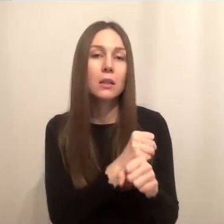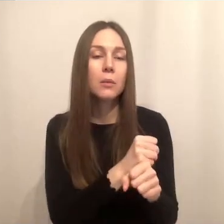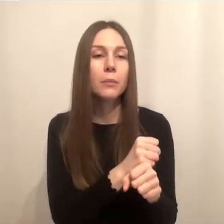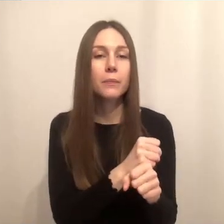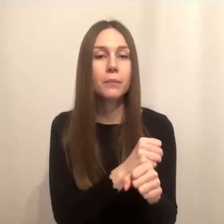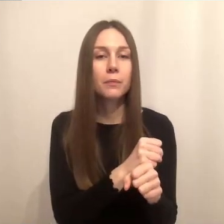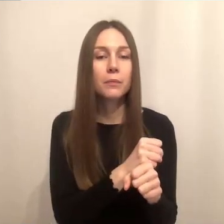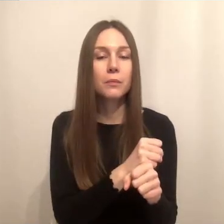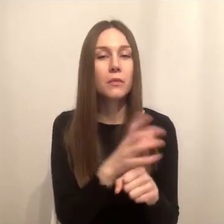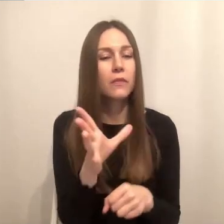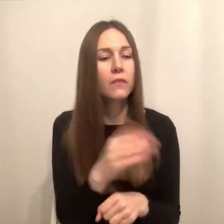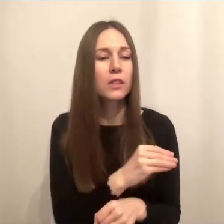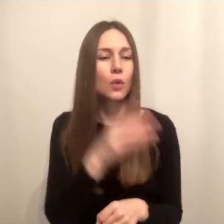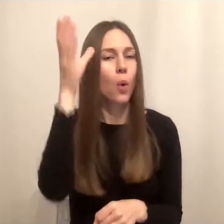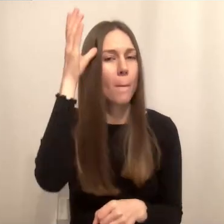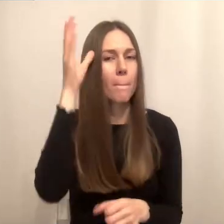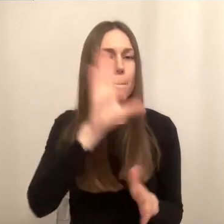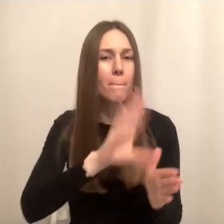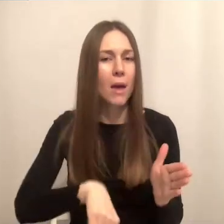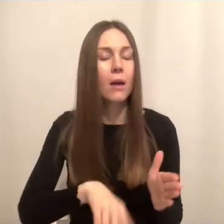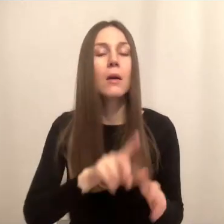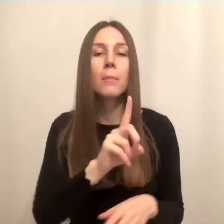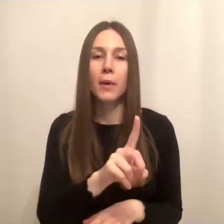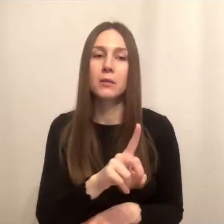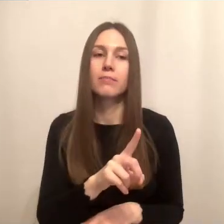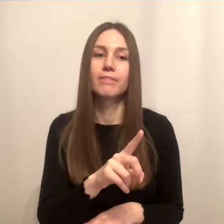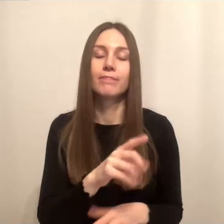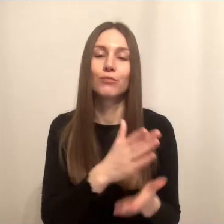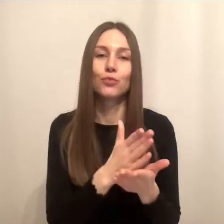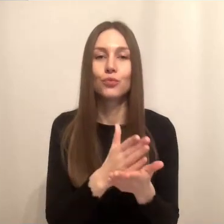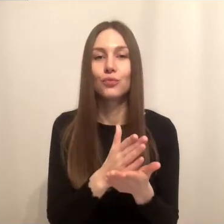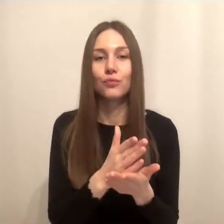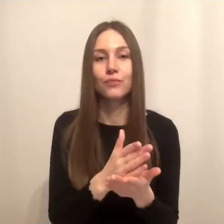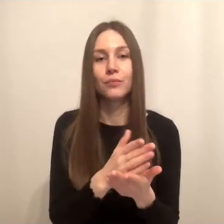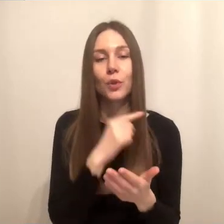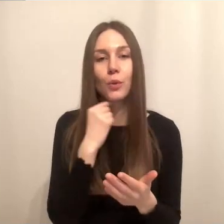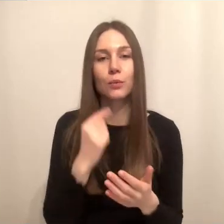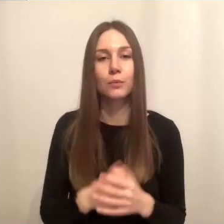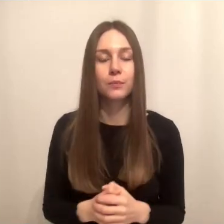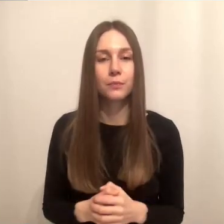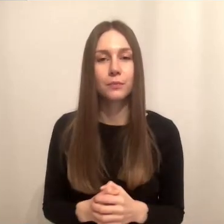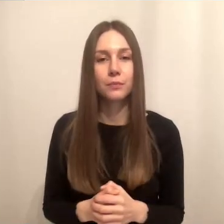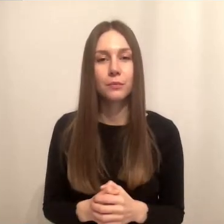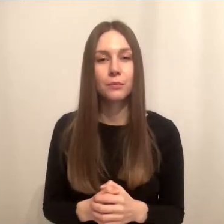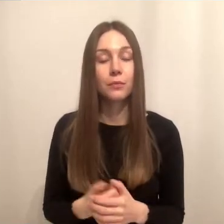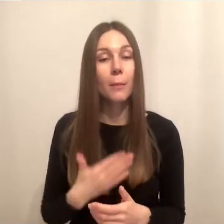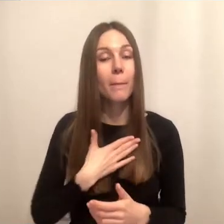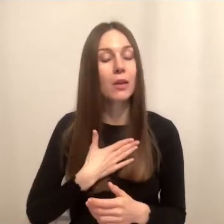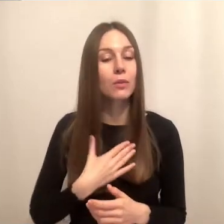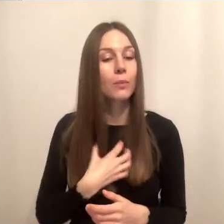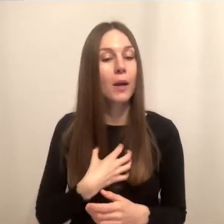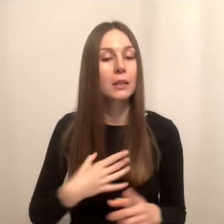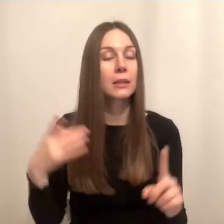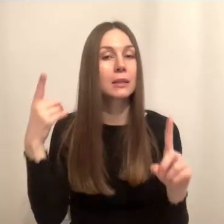nekompetentingi visi žmonės, bet jų ten dirba tikrai nemažai. Ir mano pagrindinis tikslas būtų